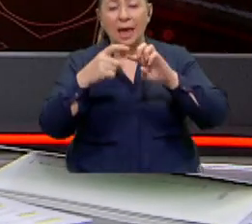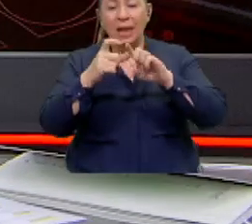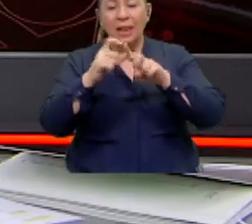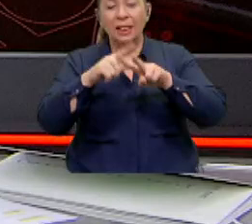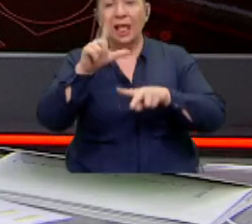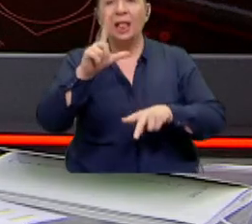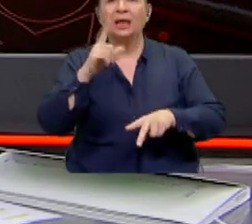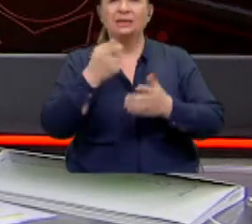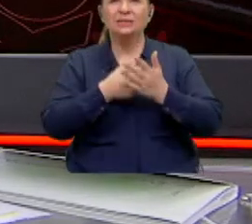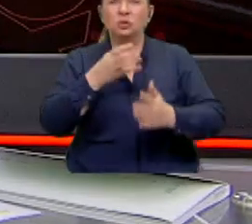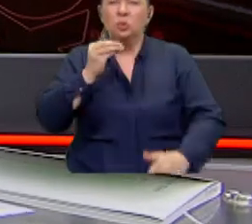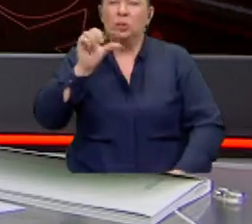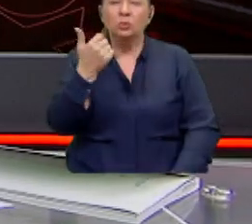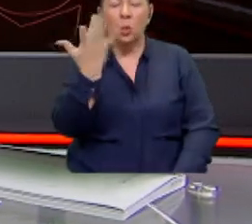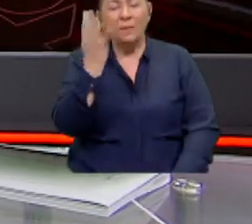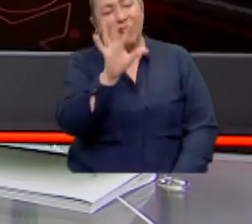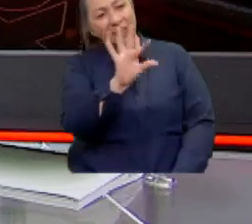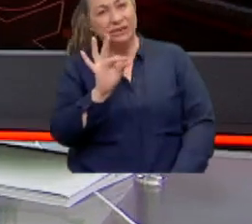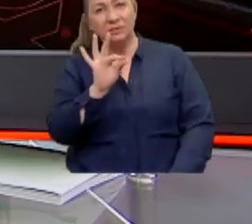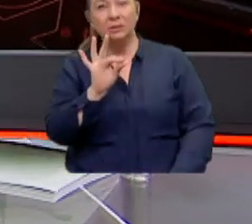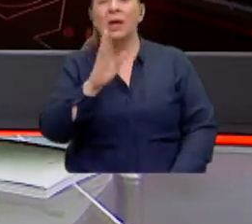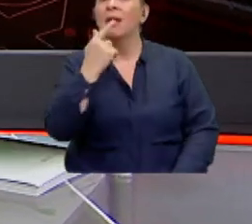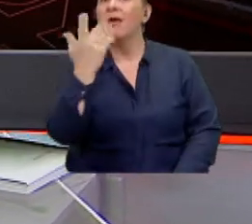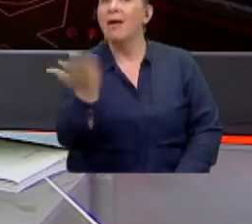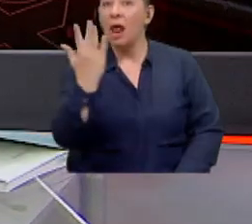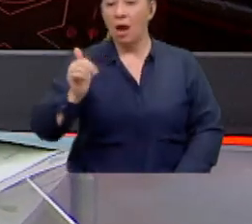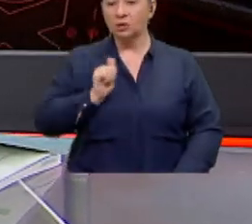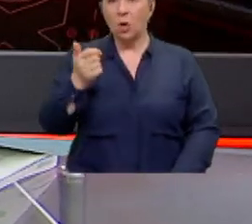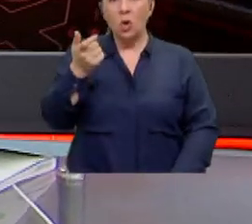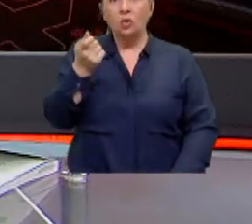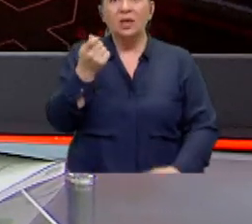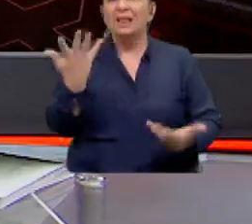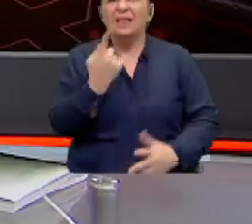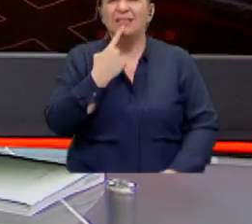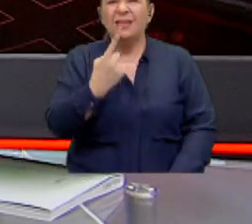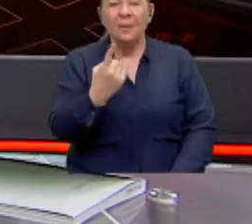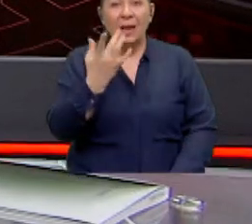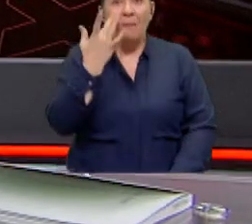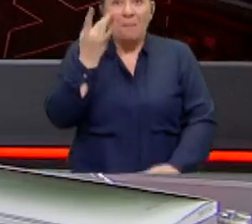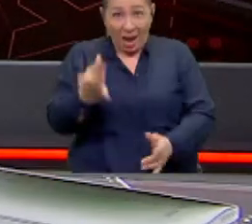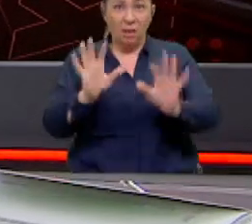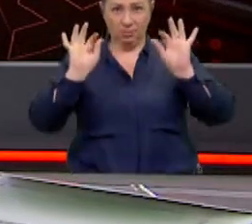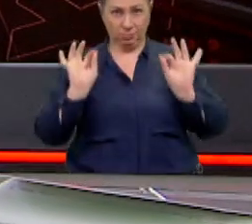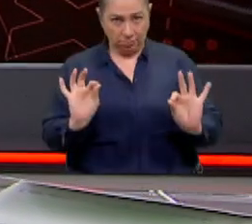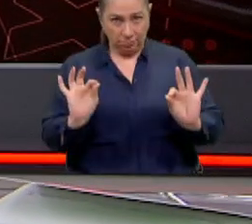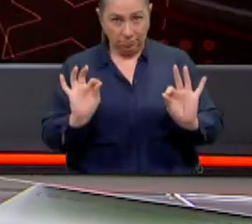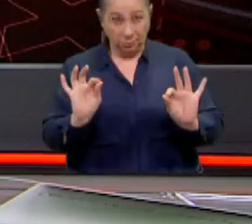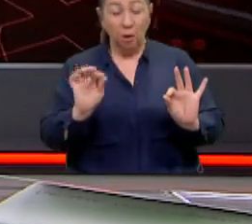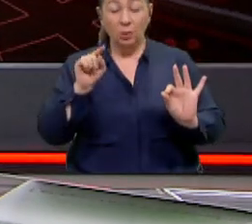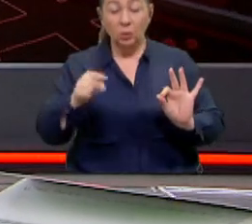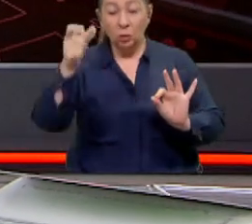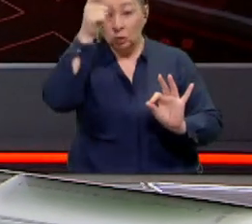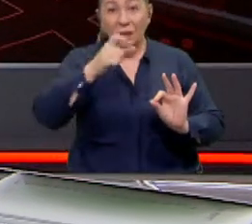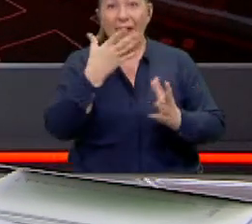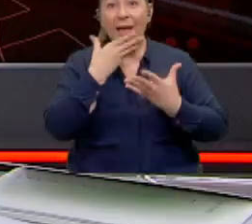kıymetli bir izleyicimiz. O kadar iyi bir tespit ki. Eğer asgari ücretin ne demek olduğu belliyse bu